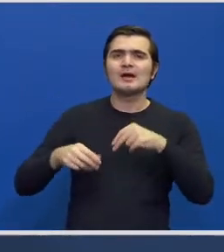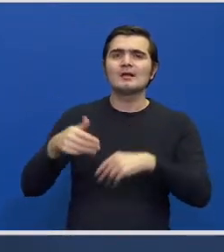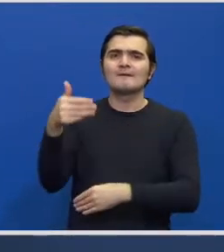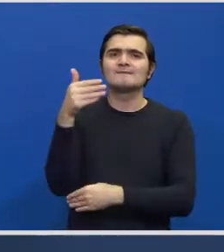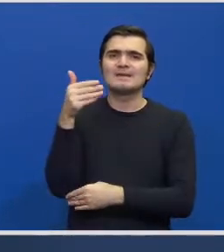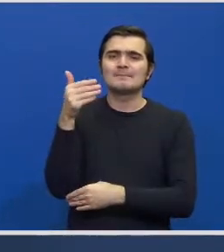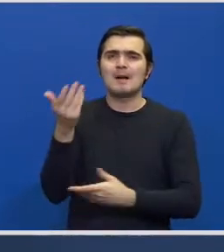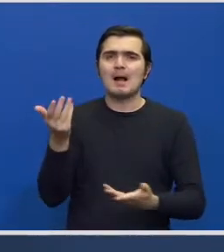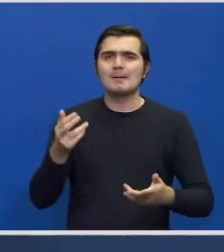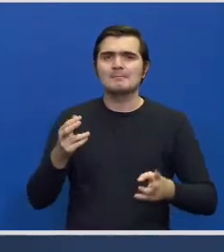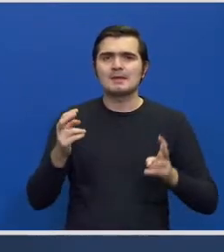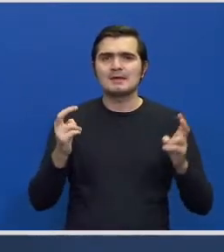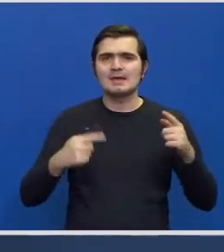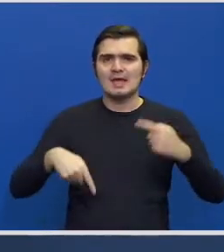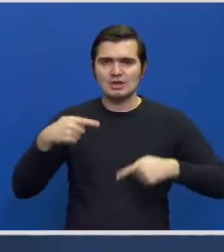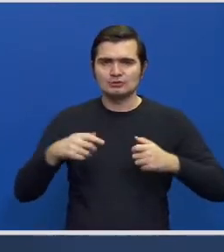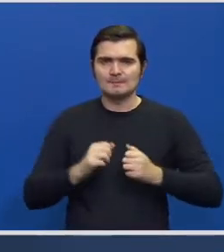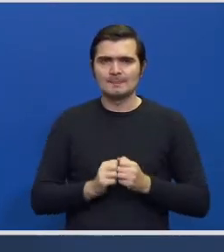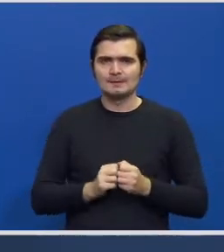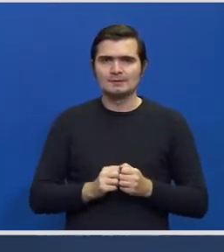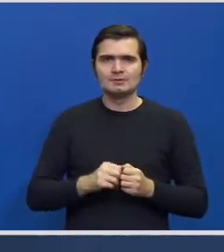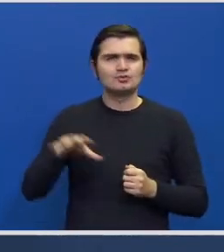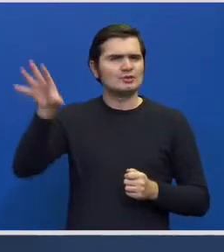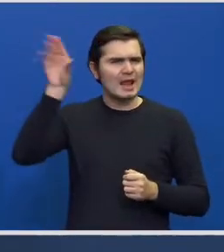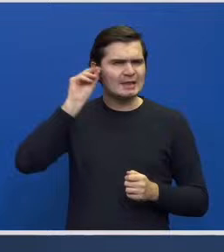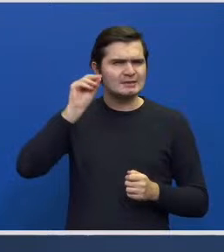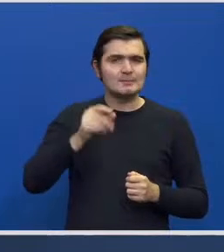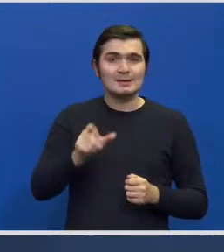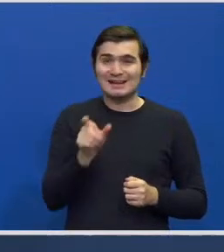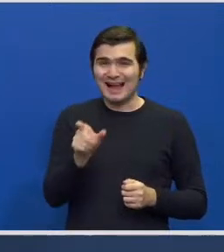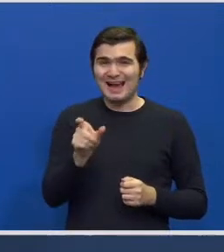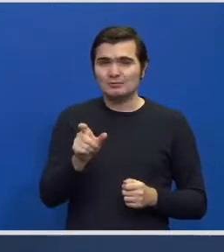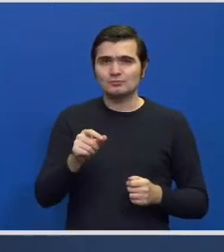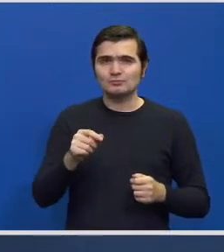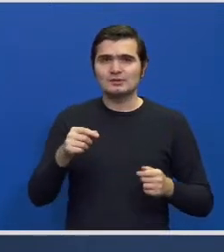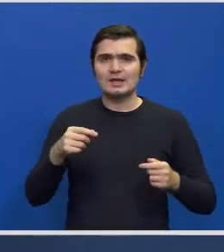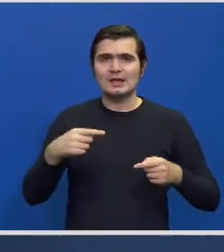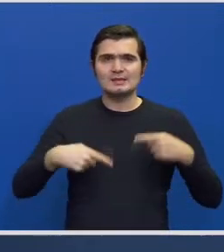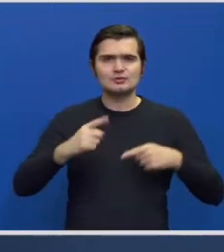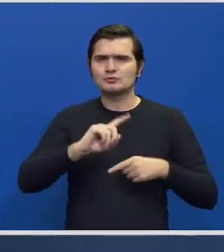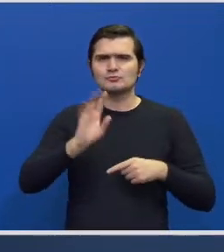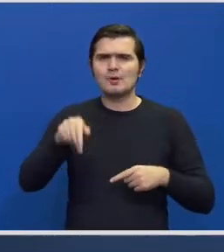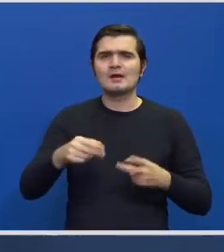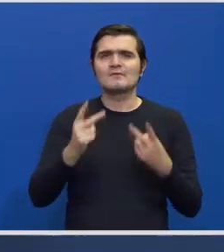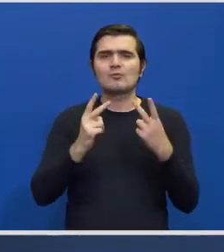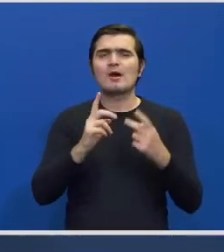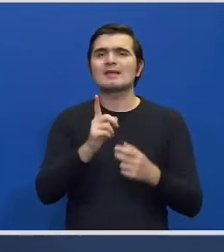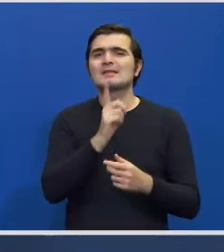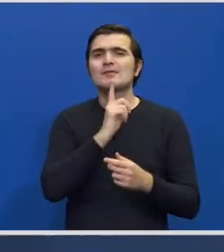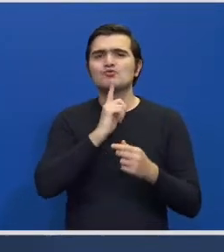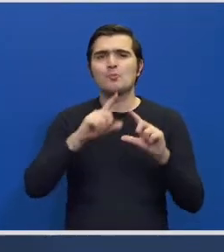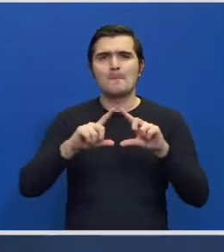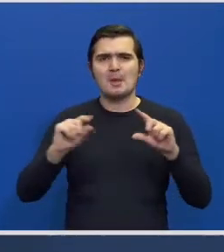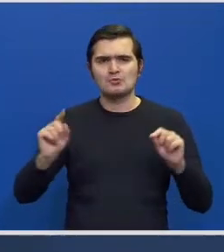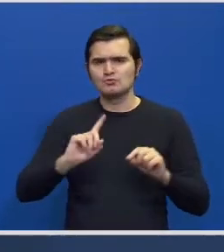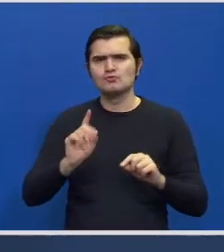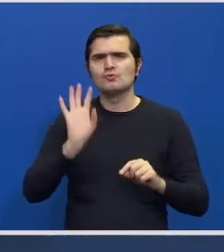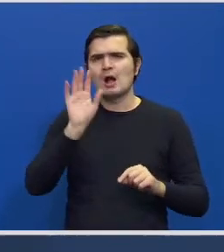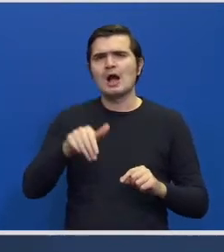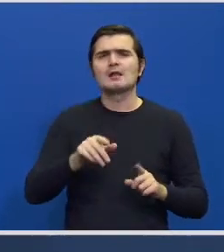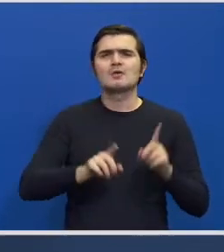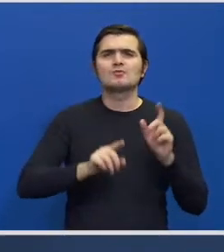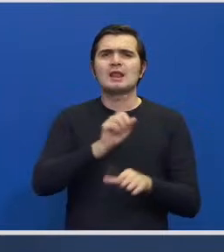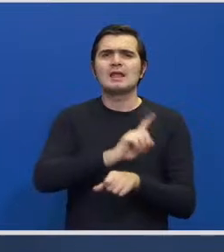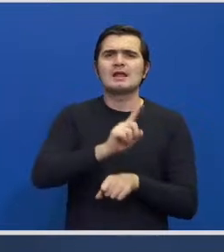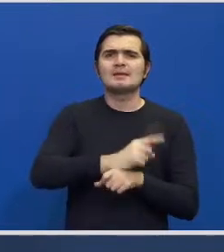de furnizorul de energie. De reținut, cardul de energie nu are valoare nominală, are elemente